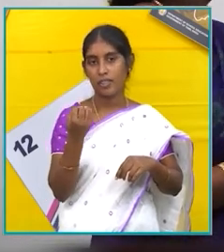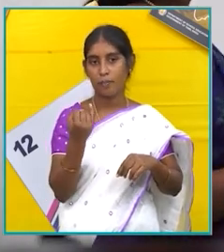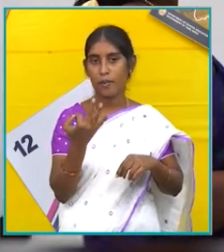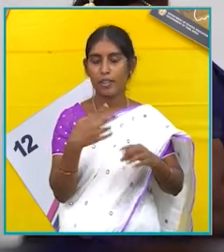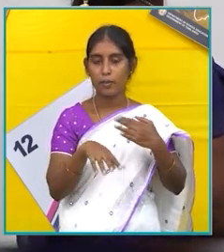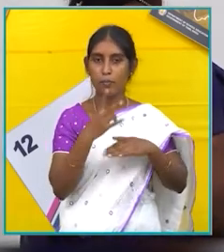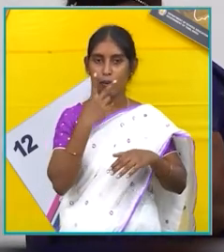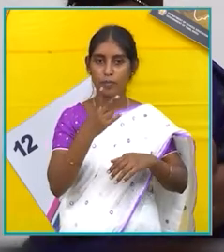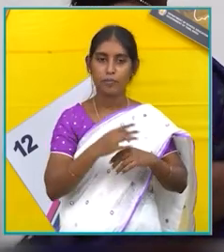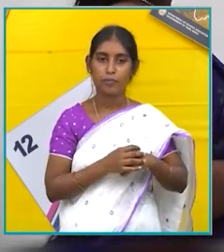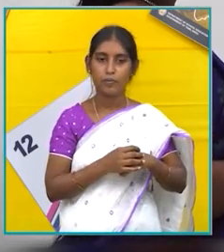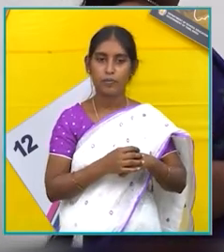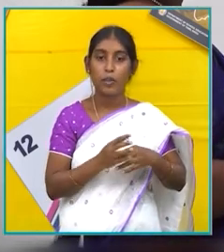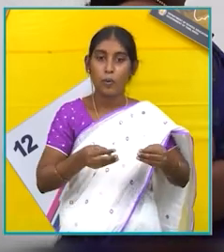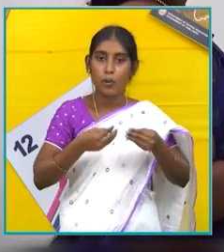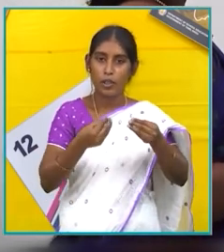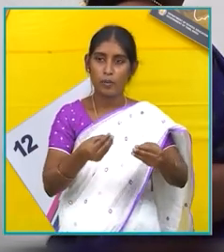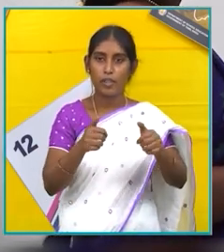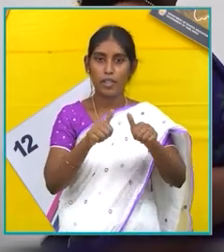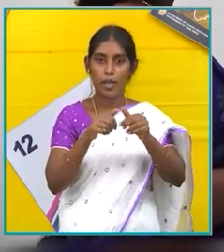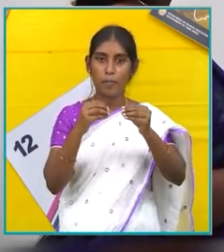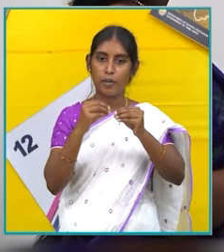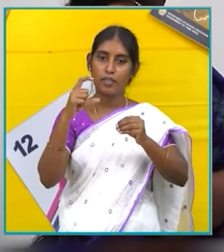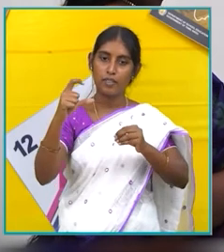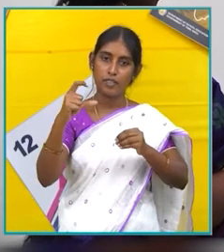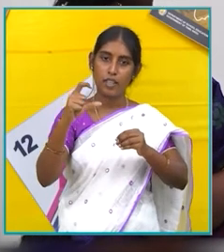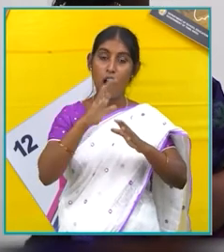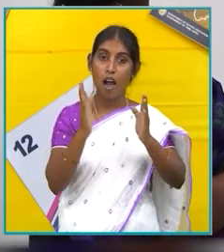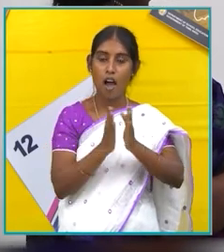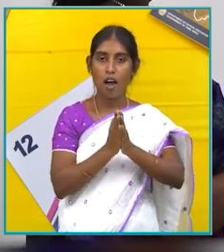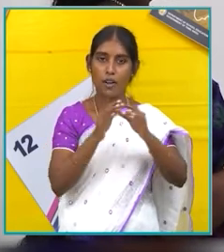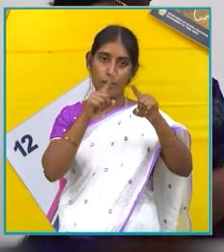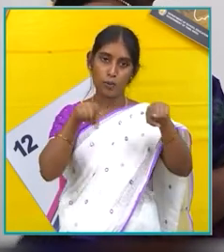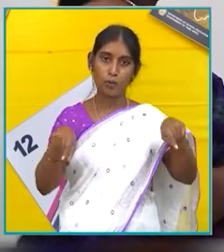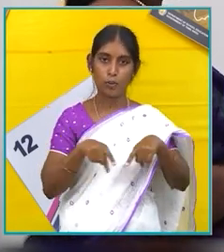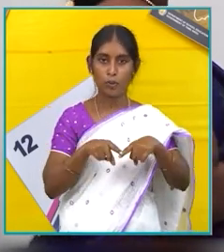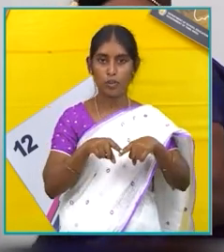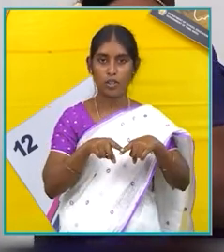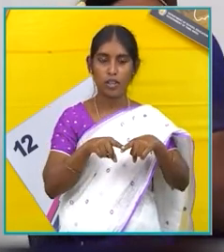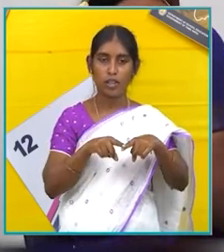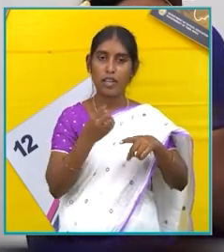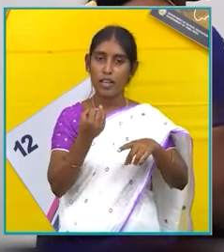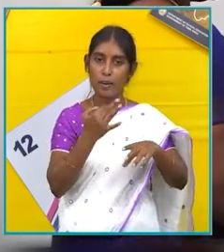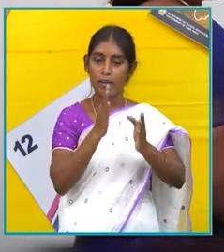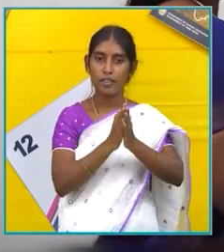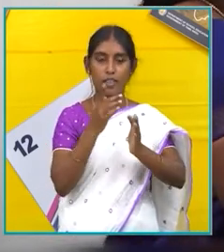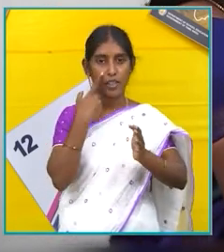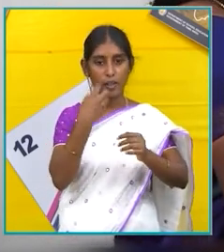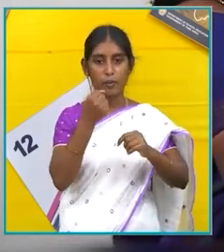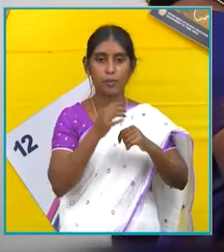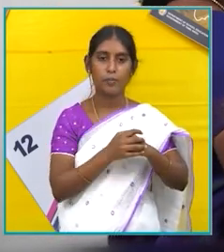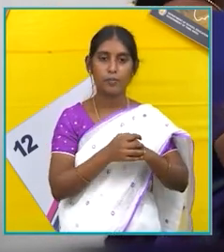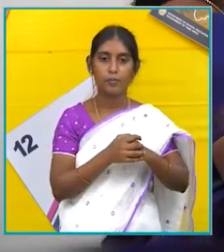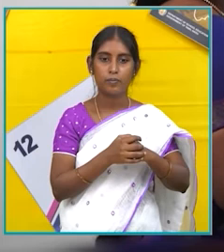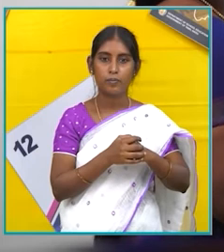ஓகே, நம்ம கணக்கு, கொடுக்கப்பட்ட முக்கோணம் ஏபிசியில் அனைத்து கோண அளவுகளையும் காண்க. இப்போ இது